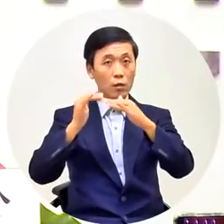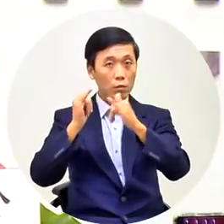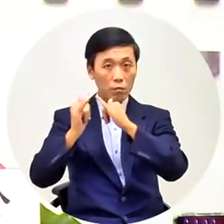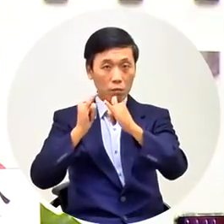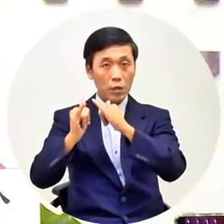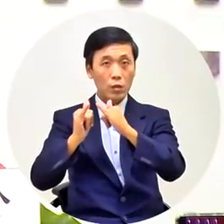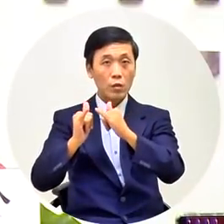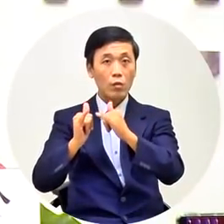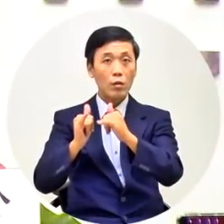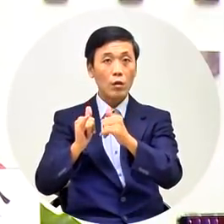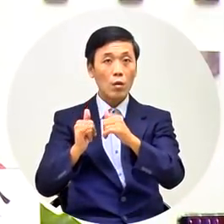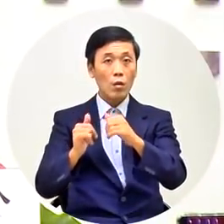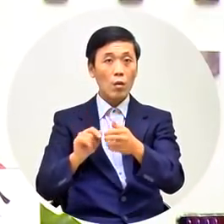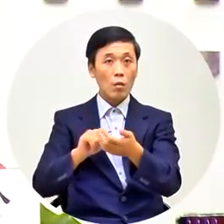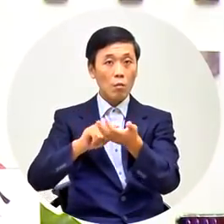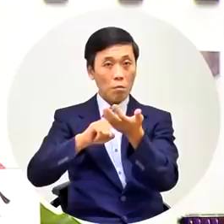济利益，感谢大家，谢谢。